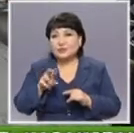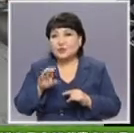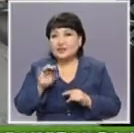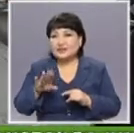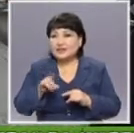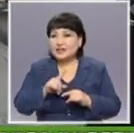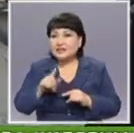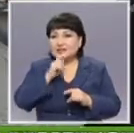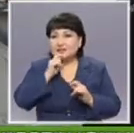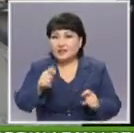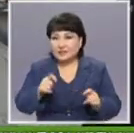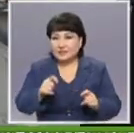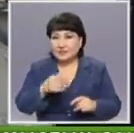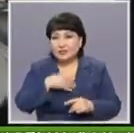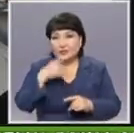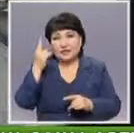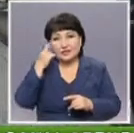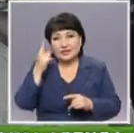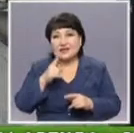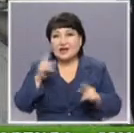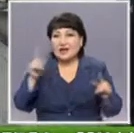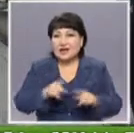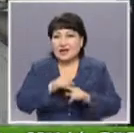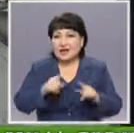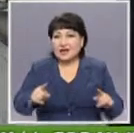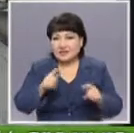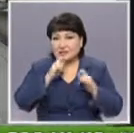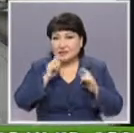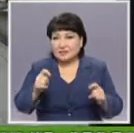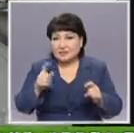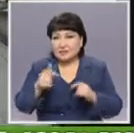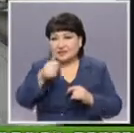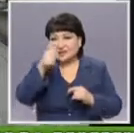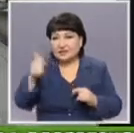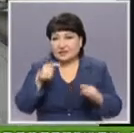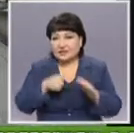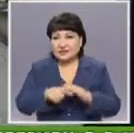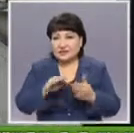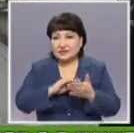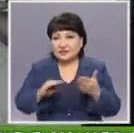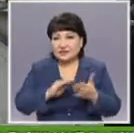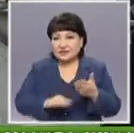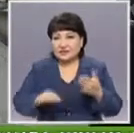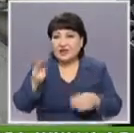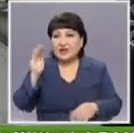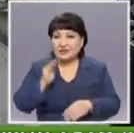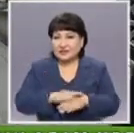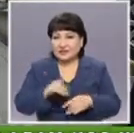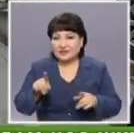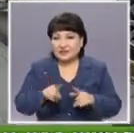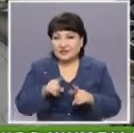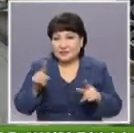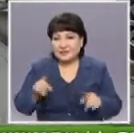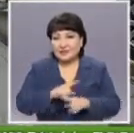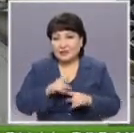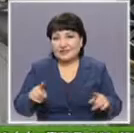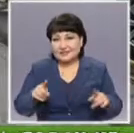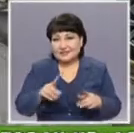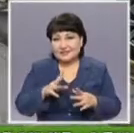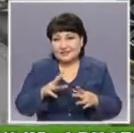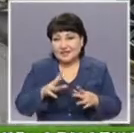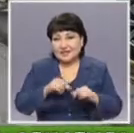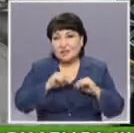сыйлаймыз дегенде, өлең ән сыйлайық деп, бір сағаттың ішінде жазып, кешке той жырыны махаббаттың құдіреткіші әлдейлеп, екі